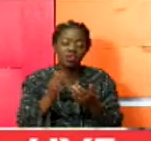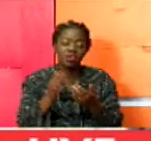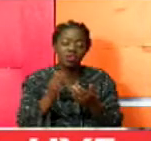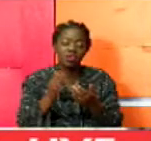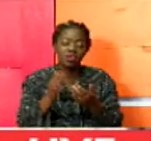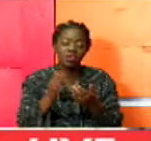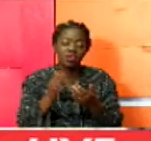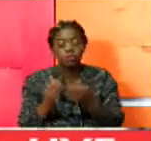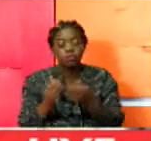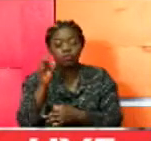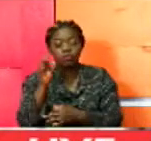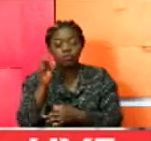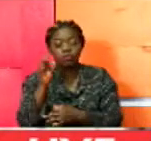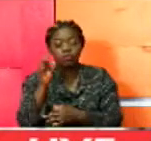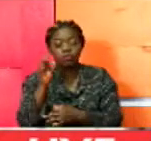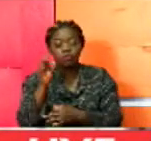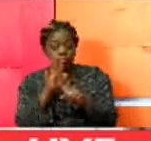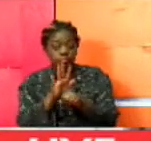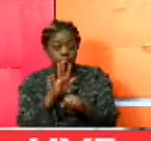ze yalika. Nyinji nyo.